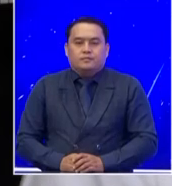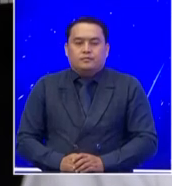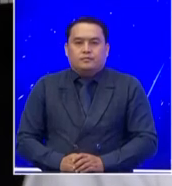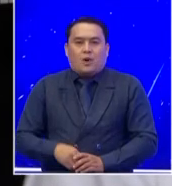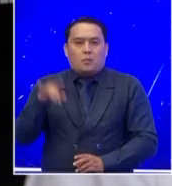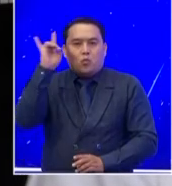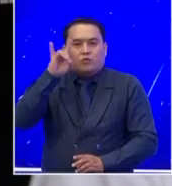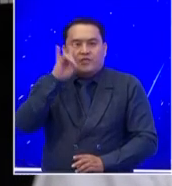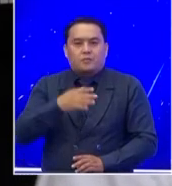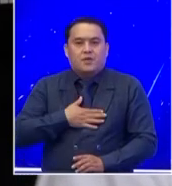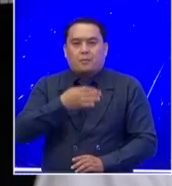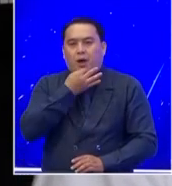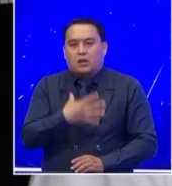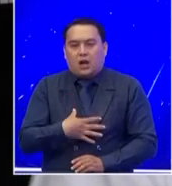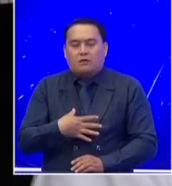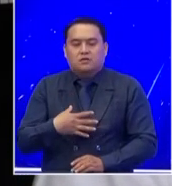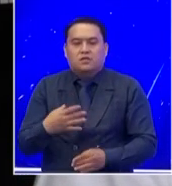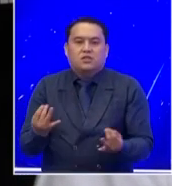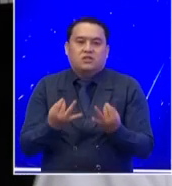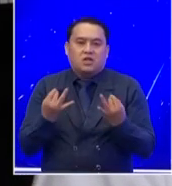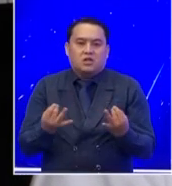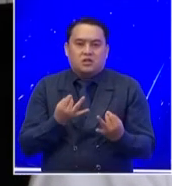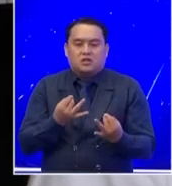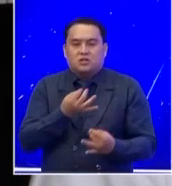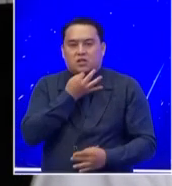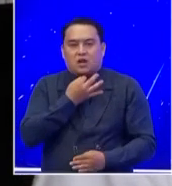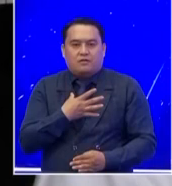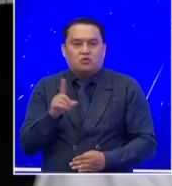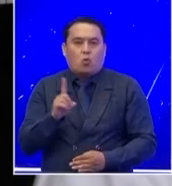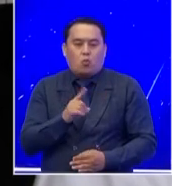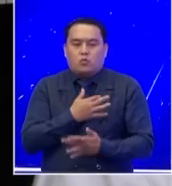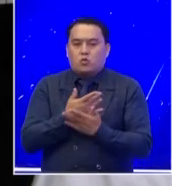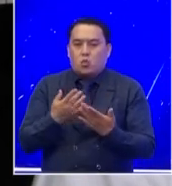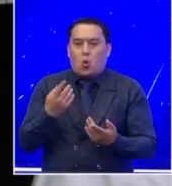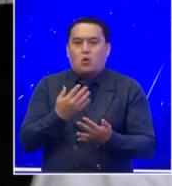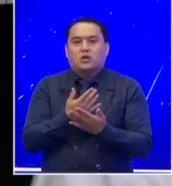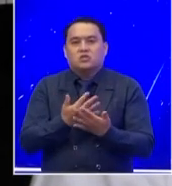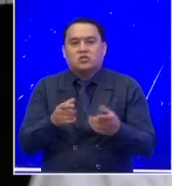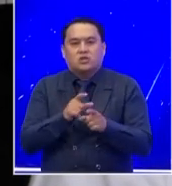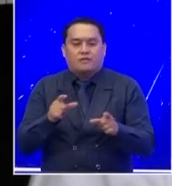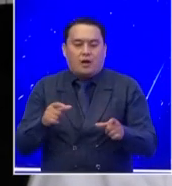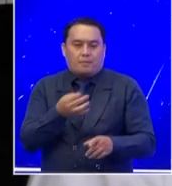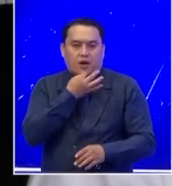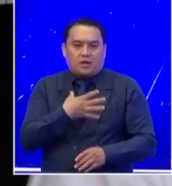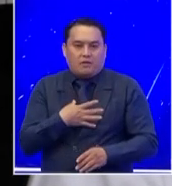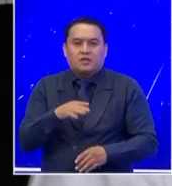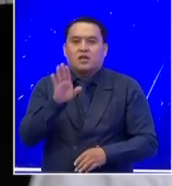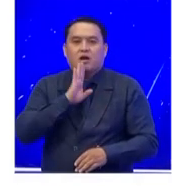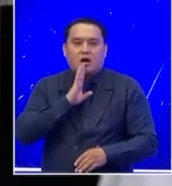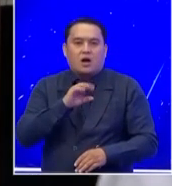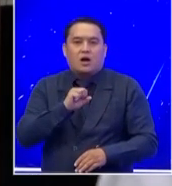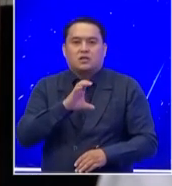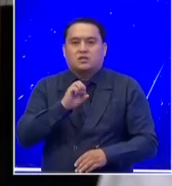Мультфильм мне очень понравился. Анимация привлекательна и хорошо сделана. В нем много персонажей. Особенно мне понравилась девушка по